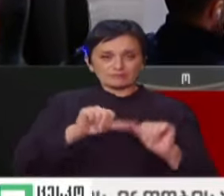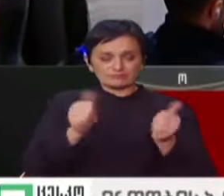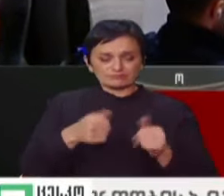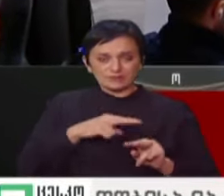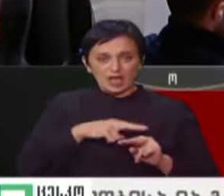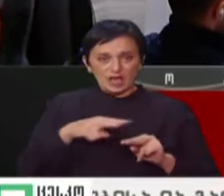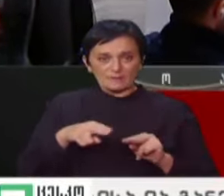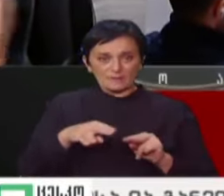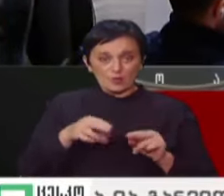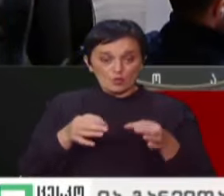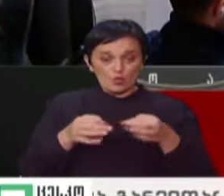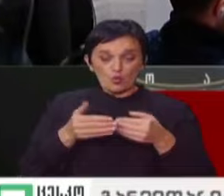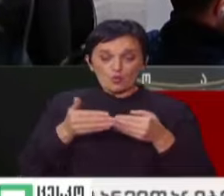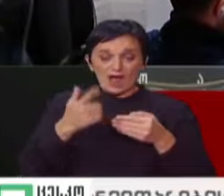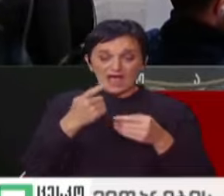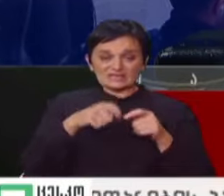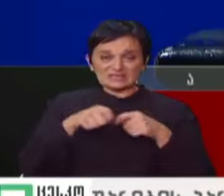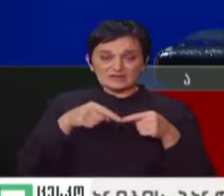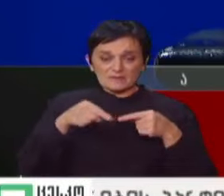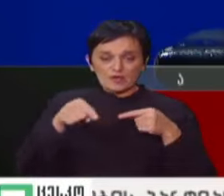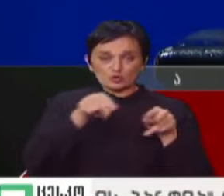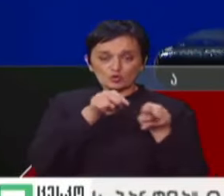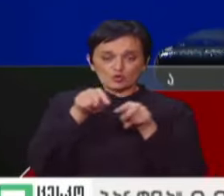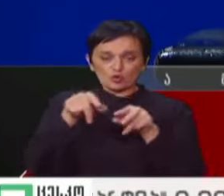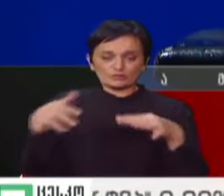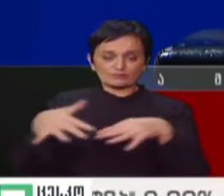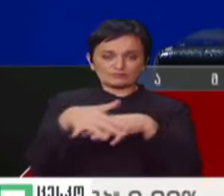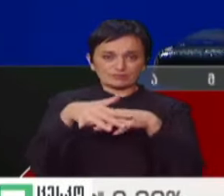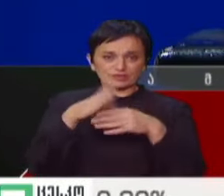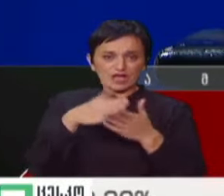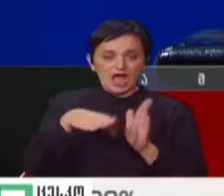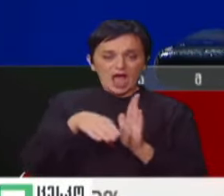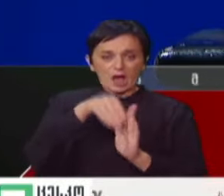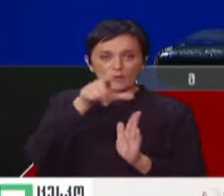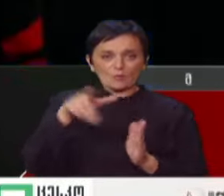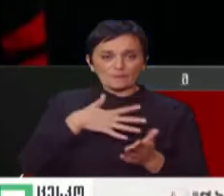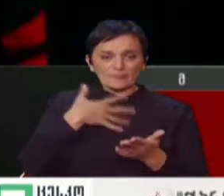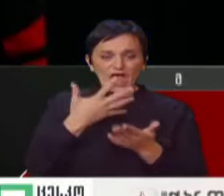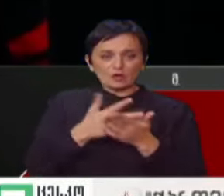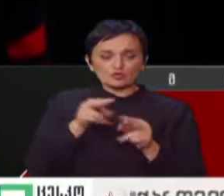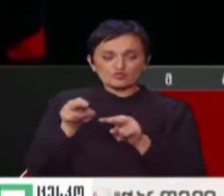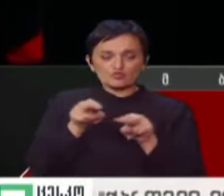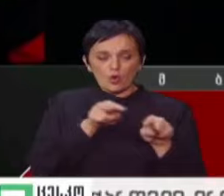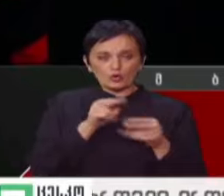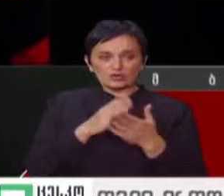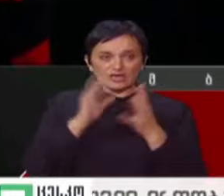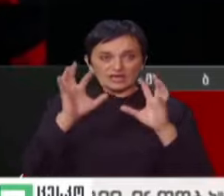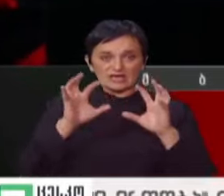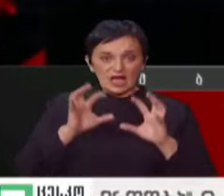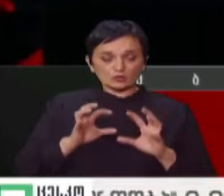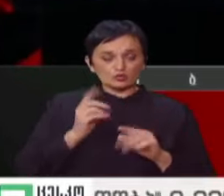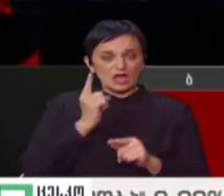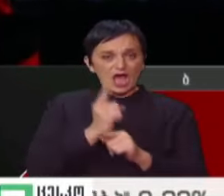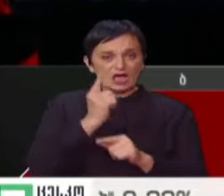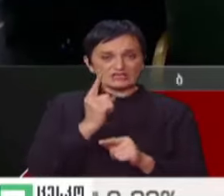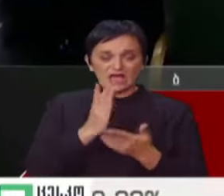ubnis gare perimetrze asimetris dashorebit koordinatorebi arien shekrebilebi da amomrchevolta aktivobis monitoring saxtenen. Kanomdeblobit es